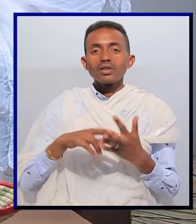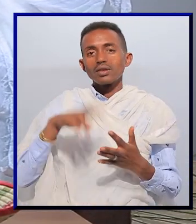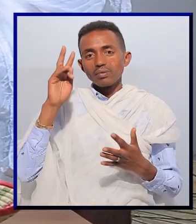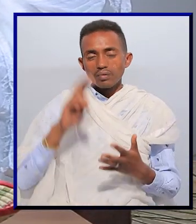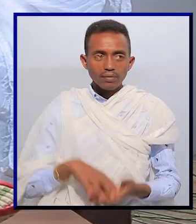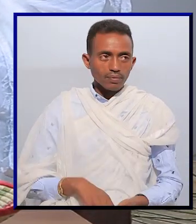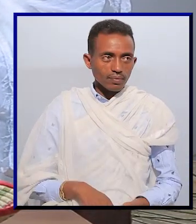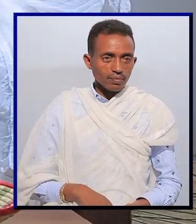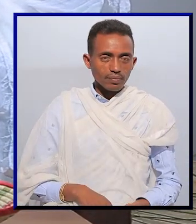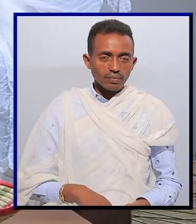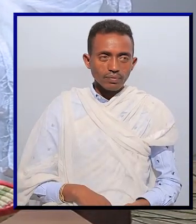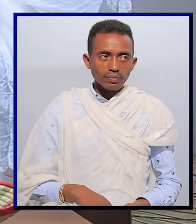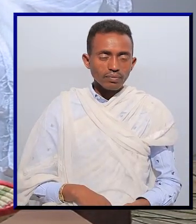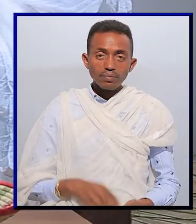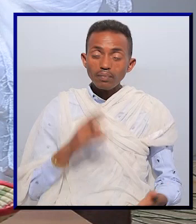መልካም። ያው እንግዲህ